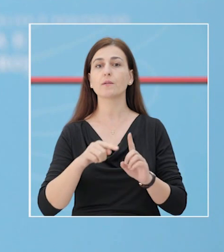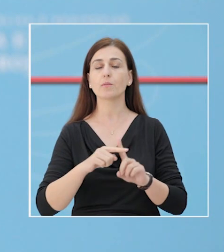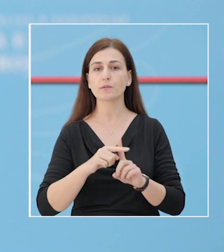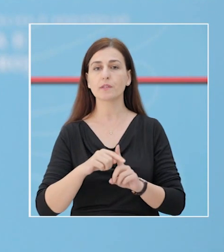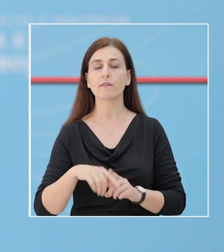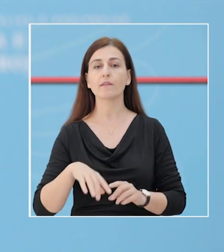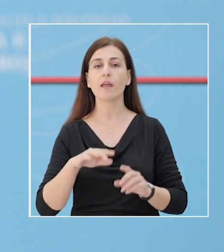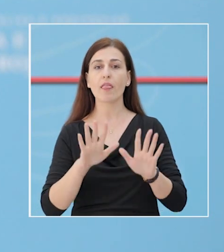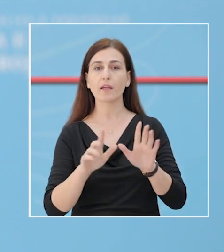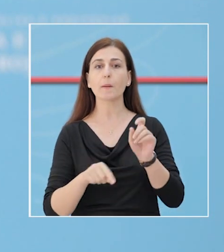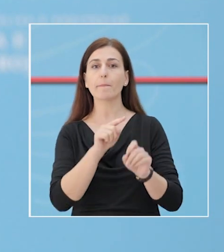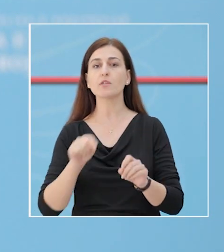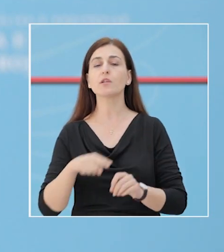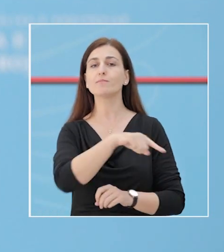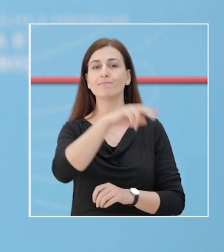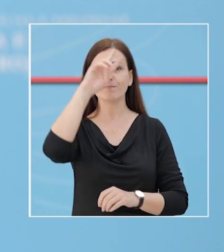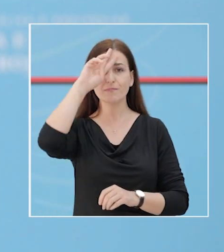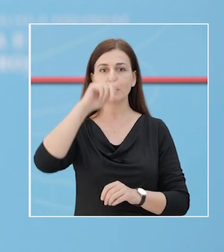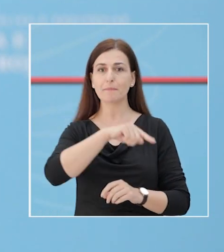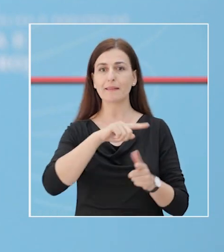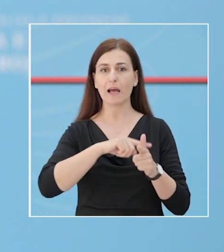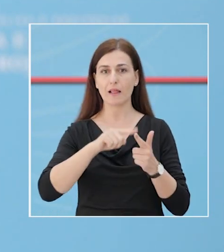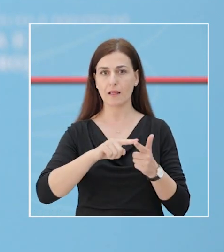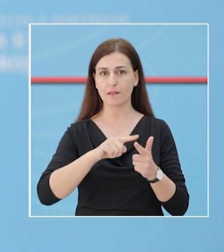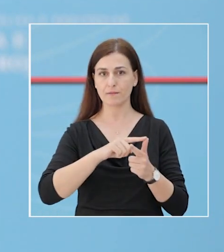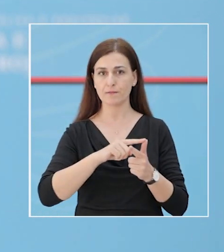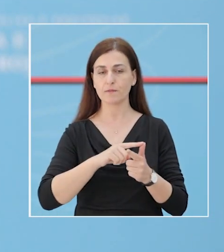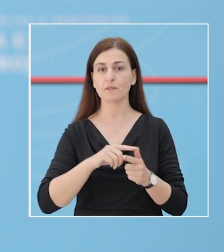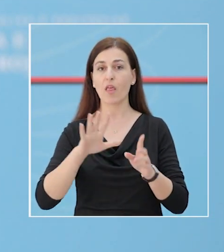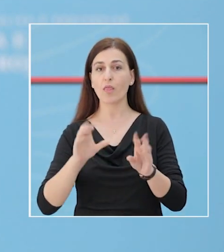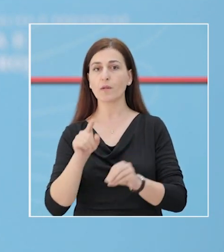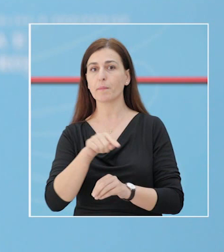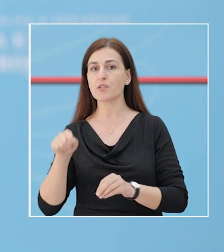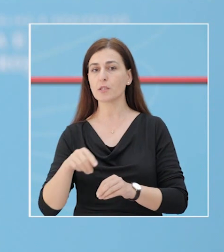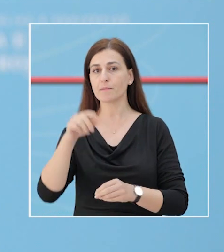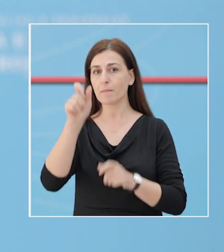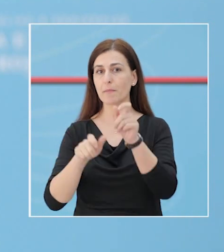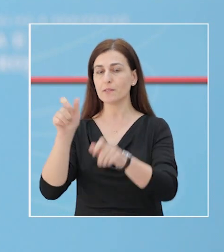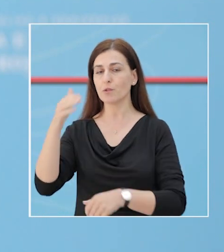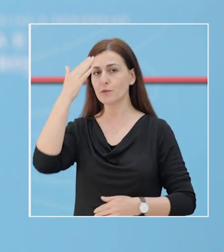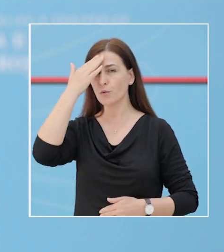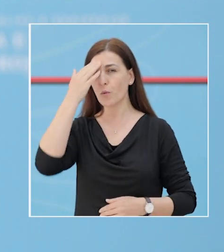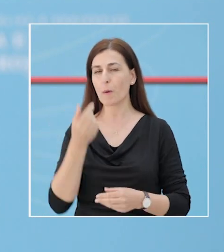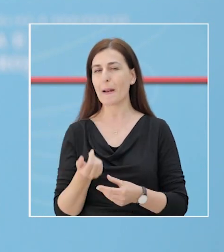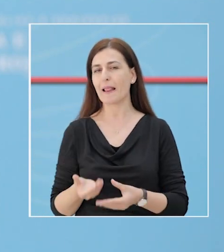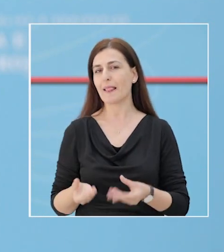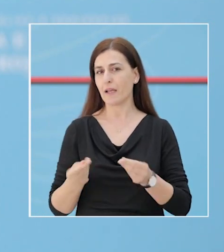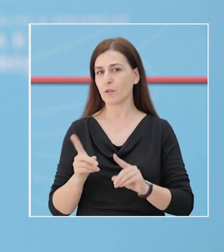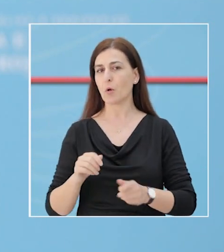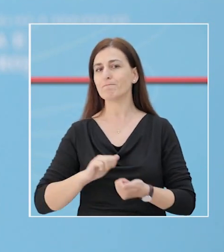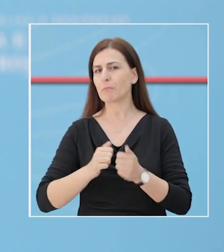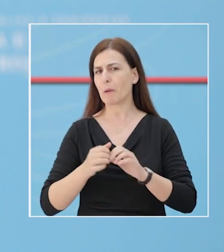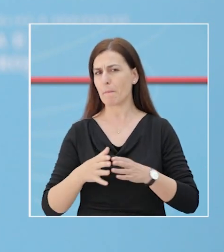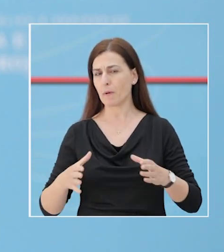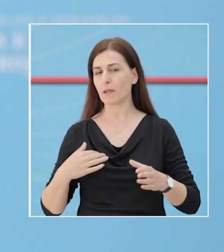vetëm 10% janë të shtruar në spitalet COVID-19 dhe COVID-19. 90% e tyre asimptomatik apo me simptomatik